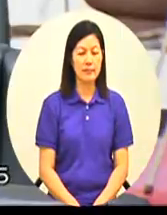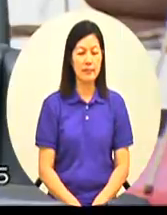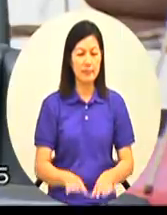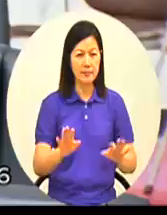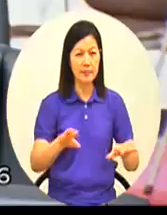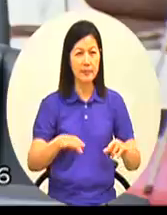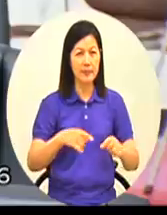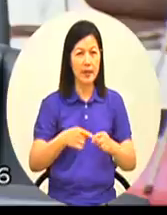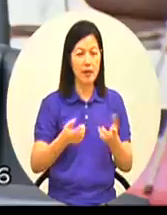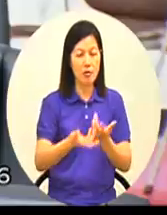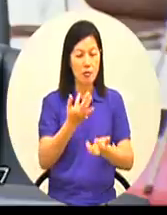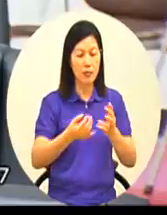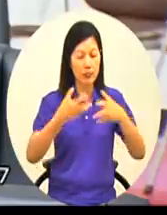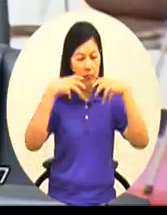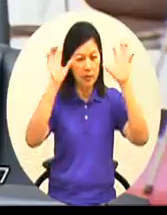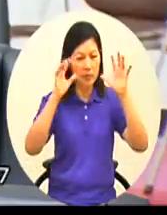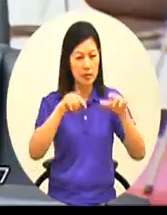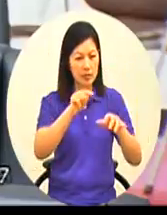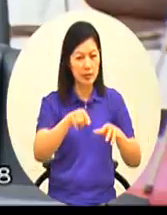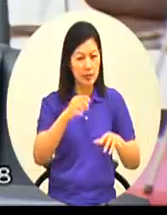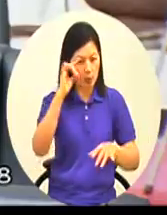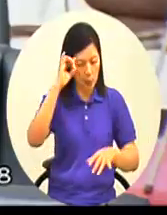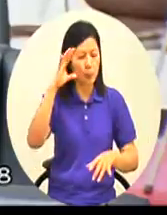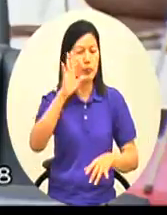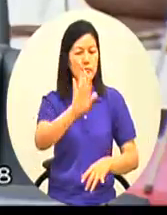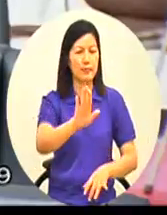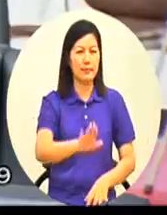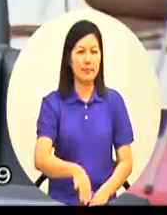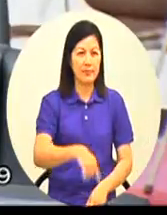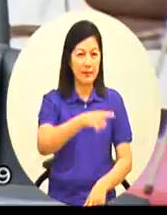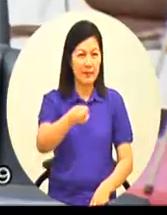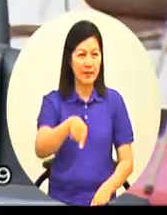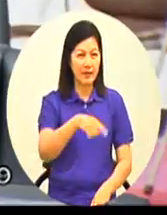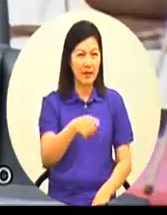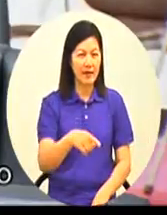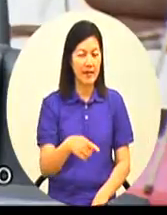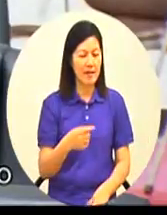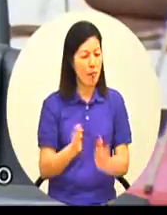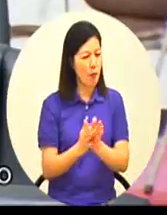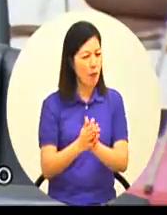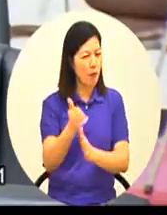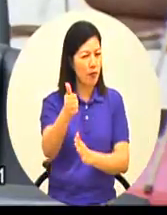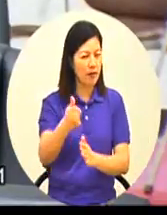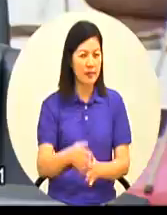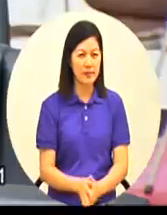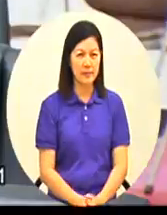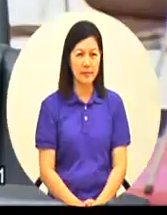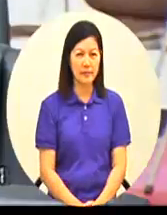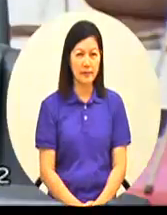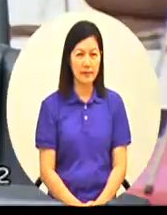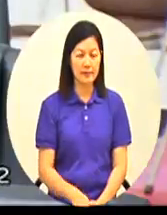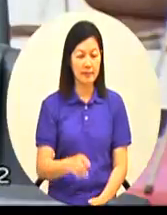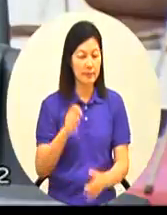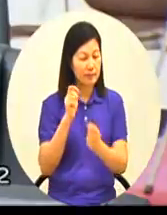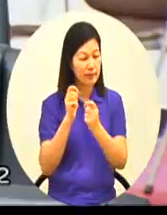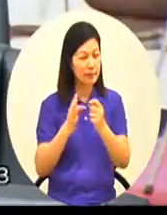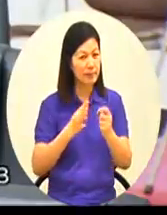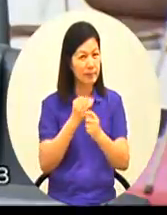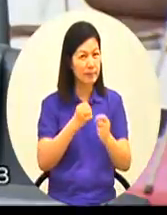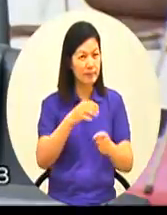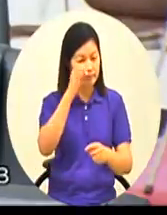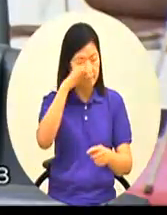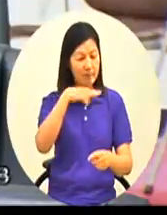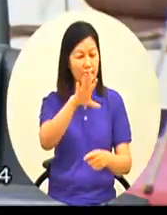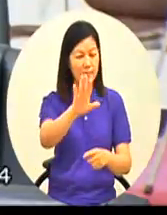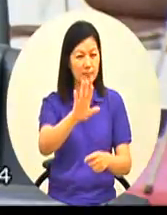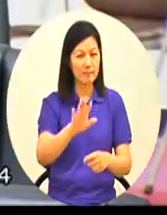灰筛真的是有比较有新的创意，大家都是很称赞。那我也希望说，我们这几年大家都看得到，